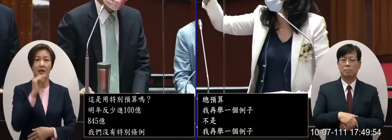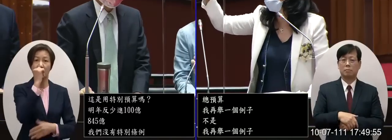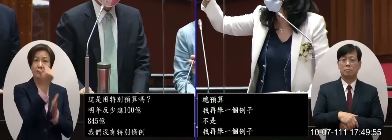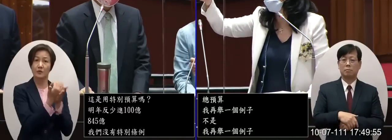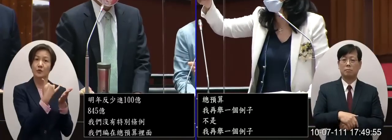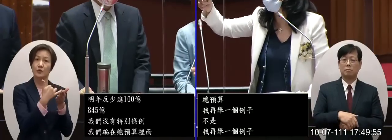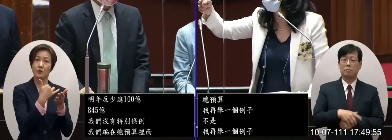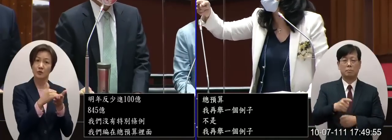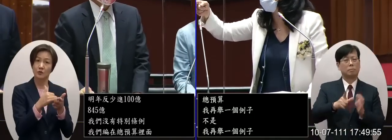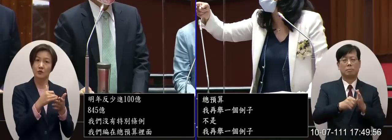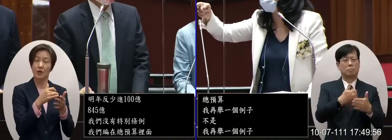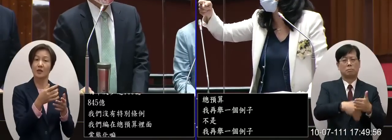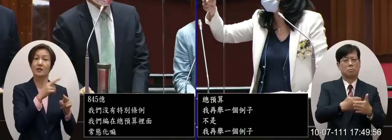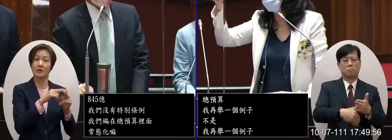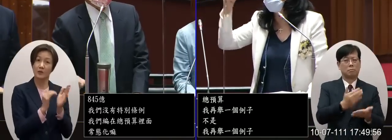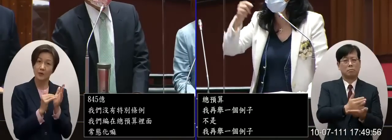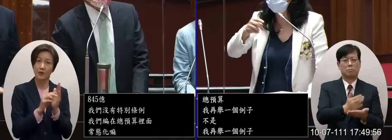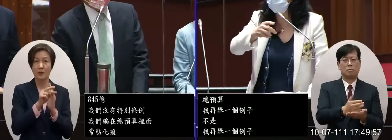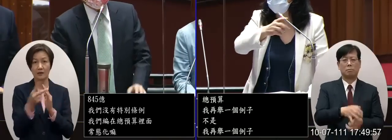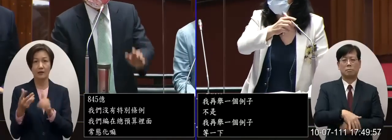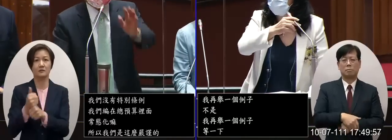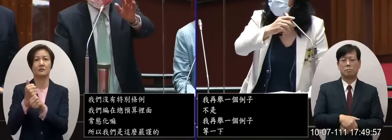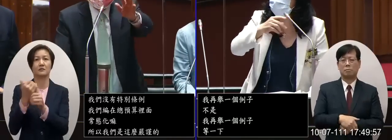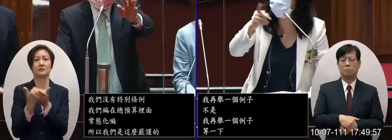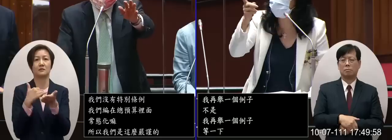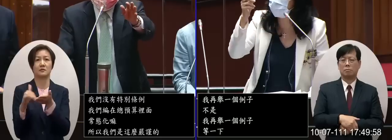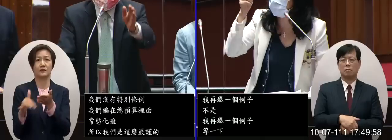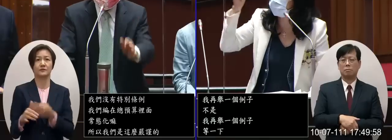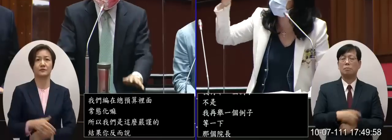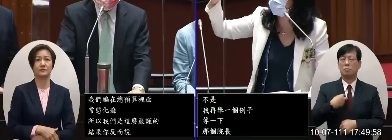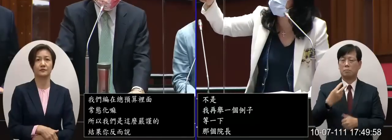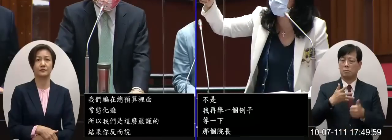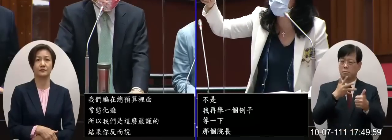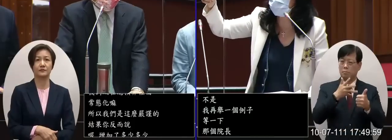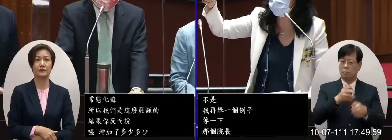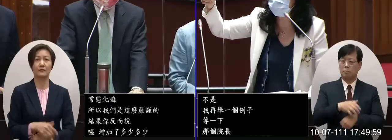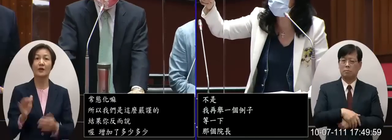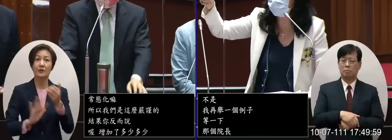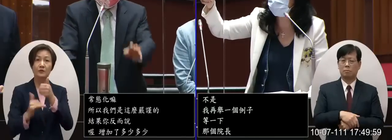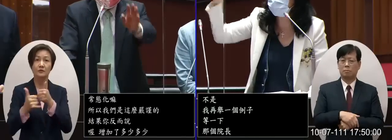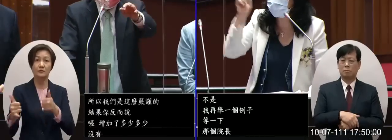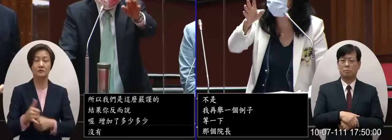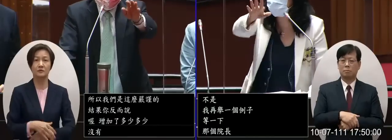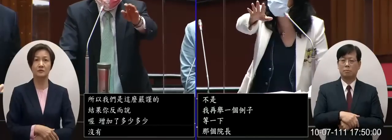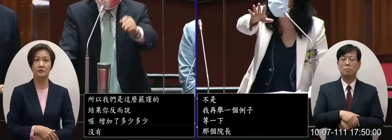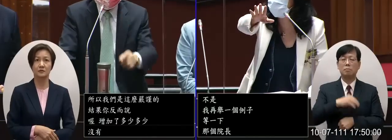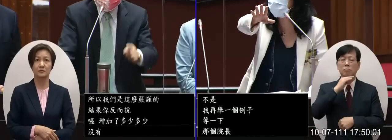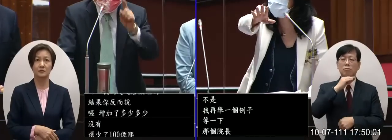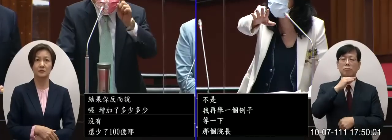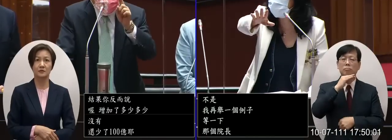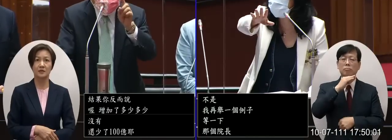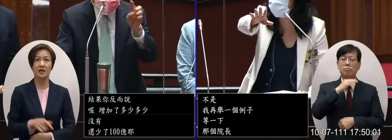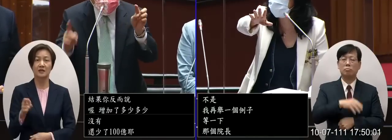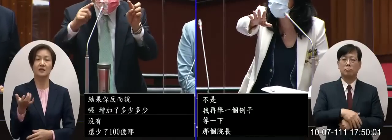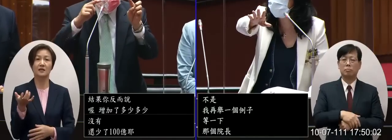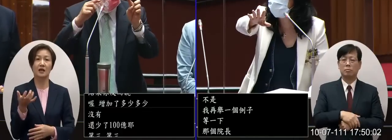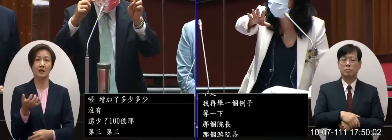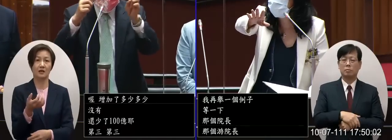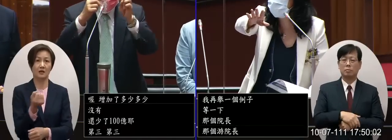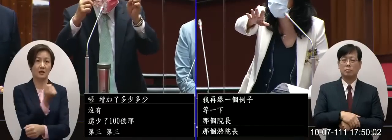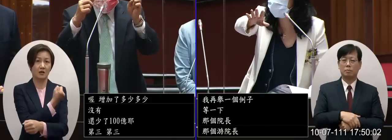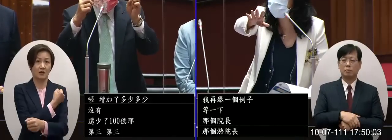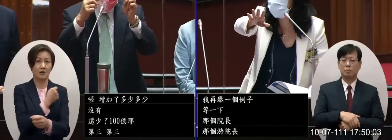通预算。 那个时间暂停一下。 好，来来来，那个 我在问，我在问 委员，委员，委员， 等一下，等一下， 刚才你把劳